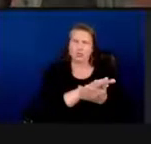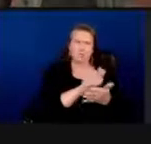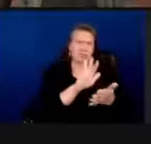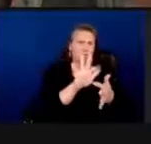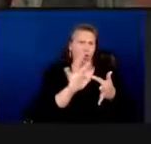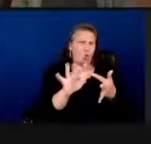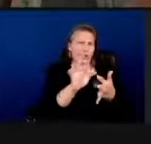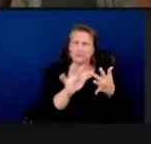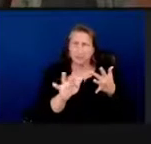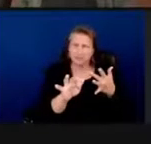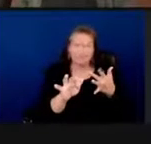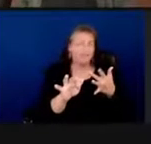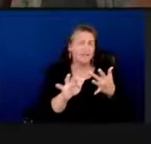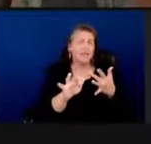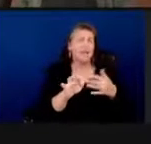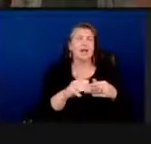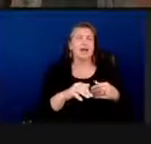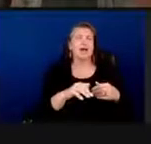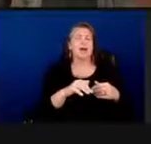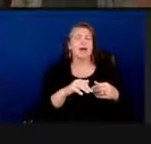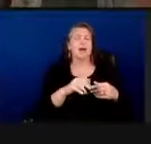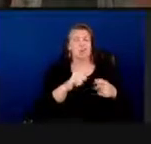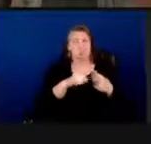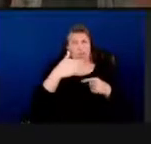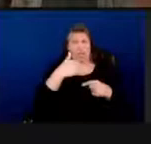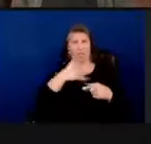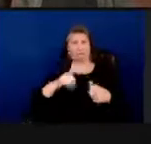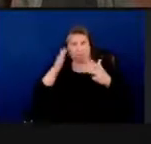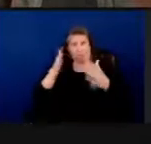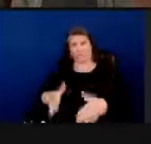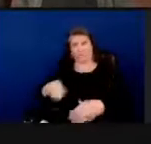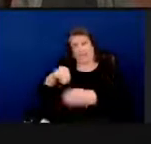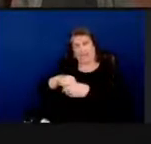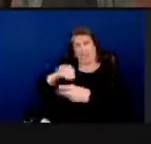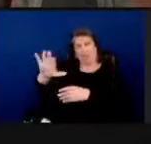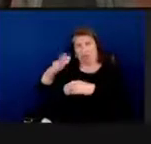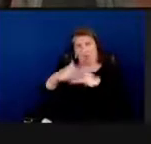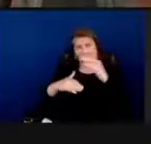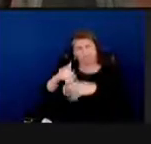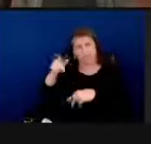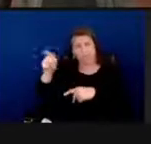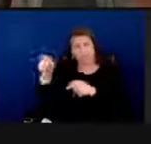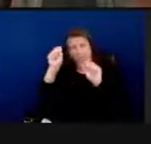kuhakikisha ya kuwa miradi hii inaendelea ipasavyo. Na